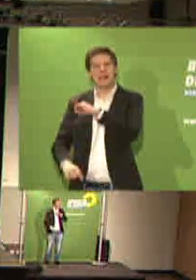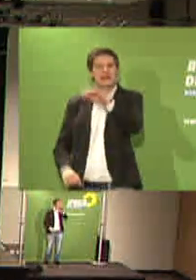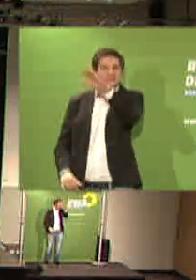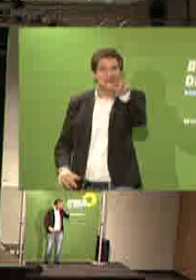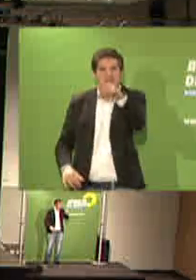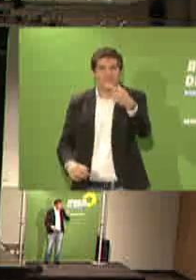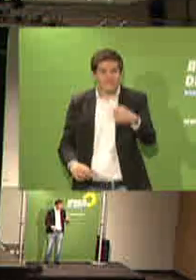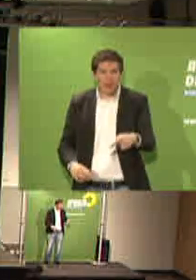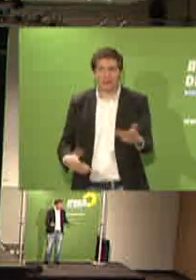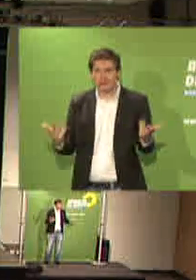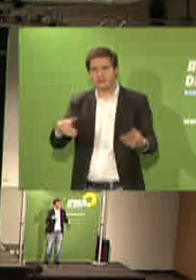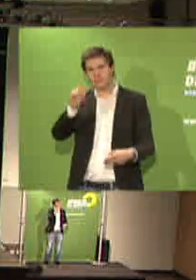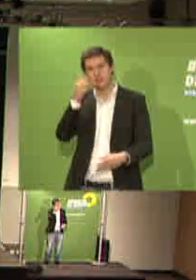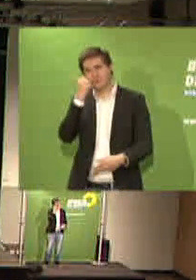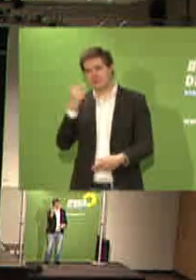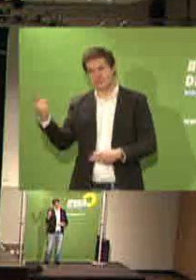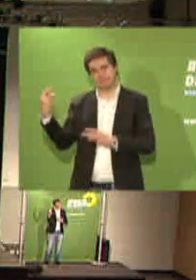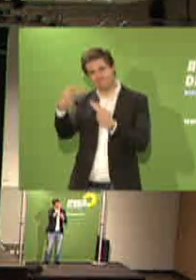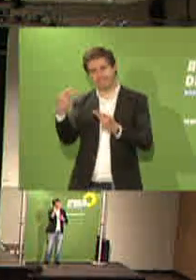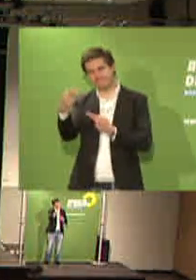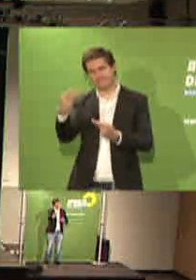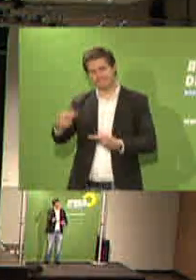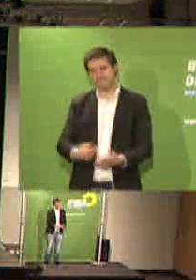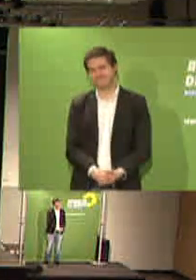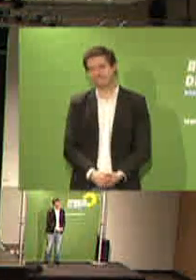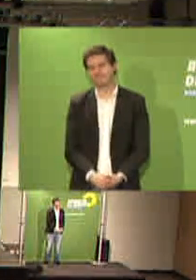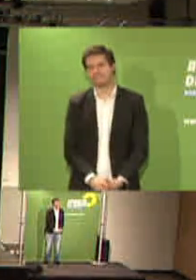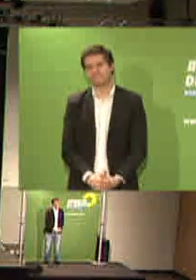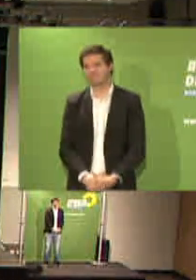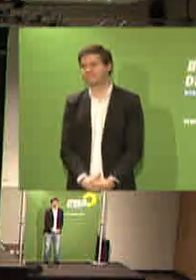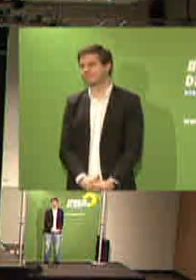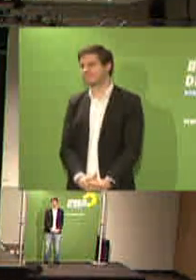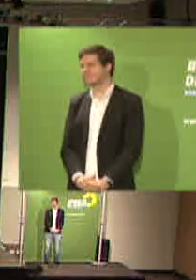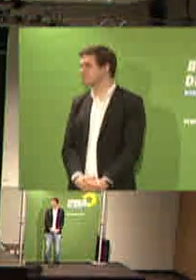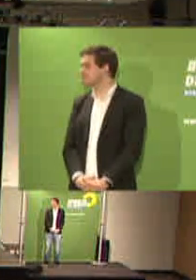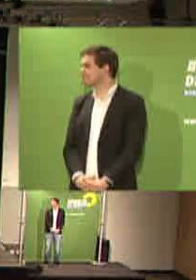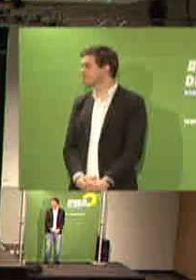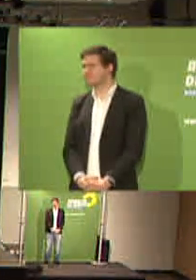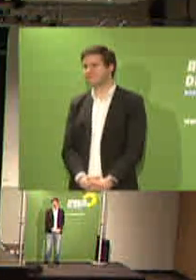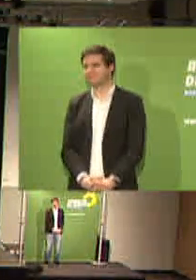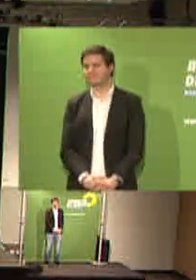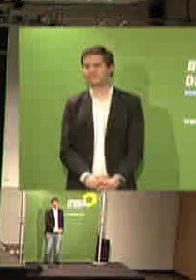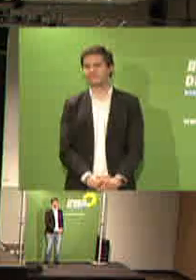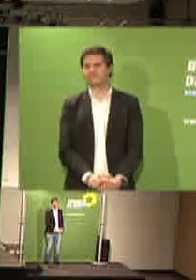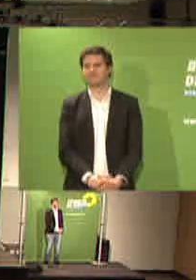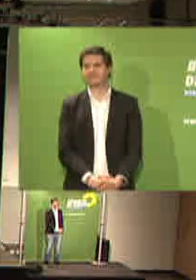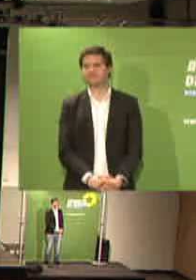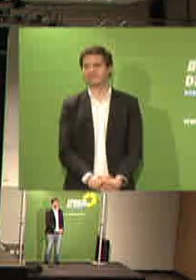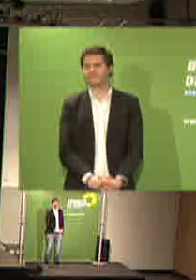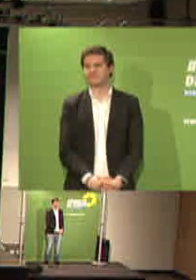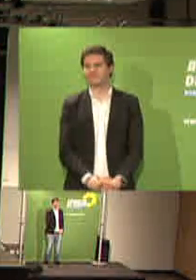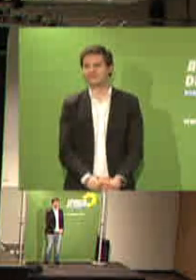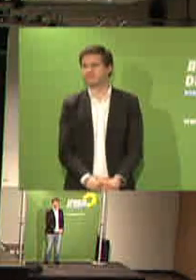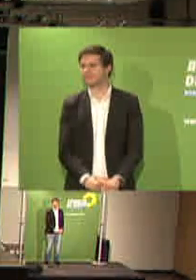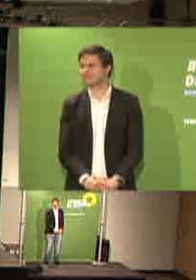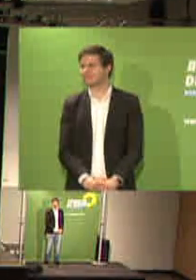Auch da müssen noch Stimmzettel hin. Die haben schon Stimmzettel, die halten die Stimmzettel. Ach so. Bitte lass die Stimmzettel noch unten, der Wahlgang ist noch